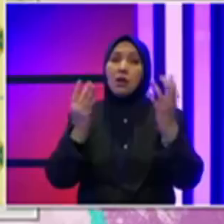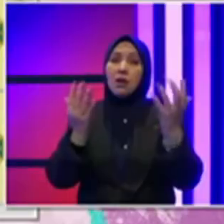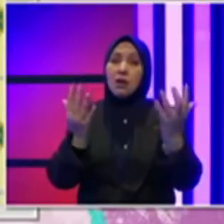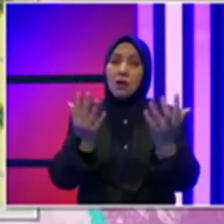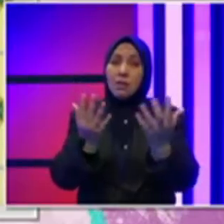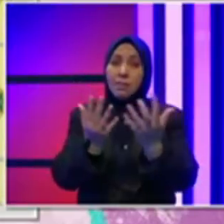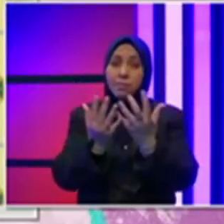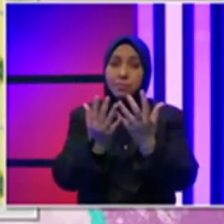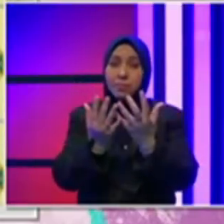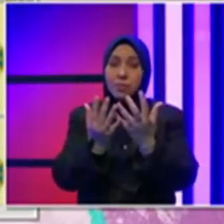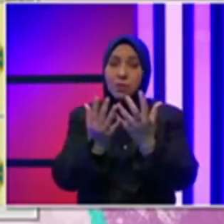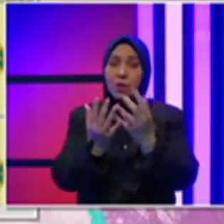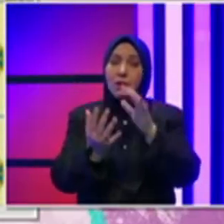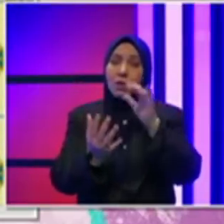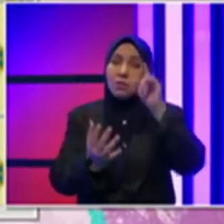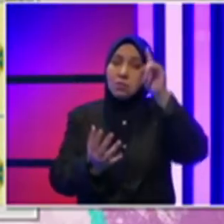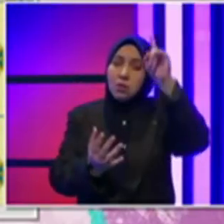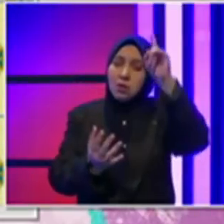العالمين